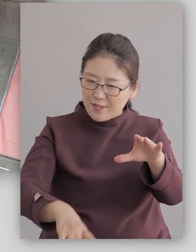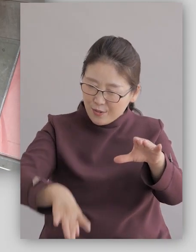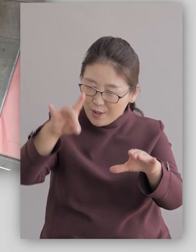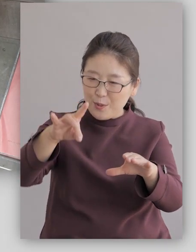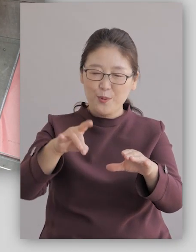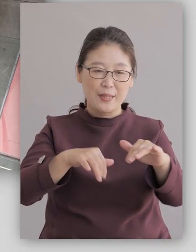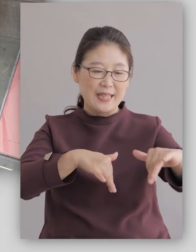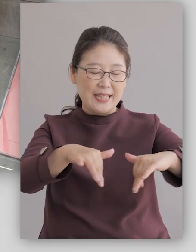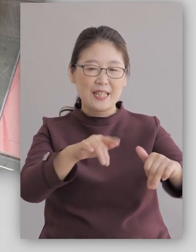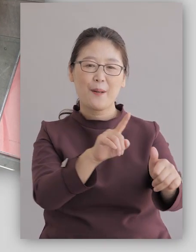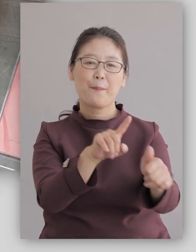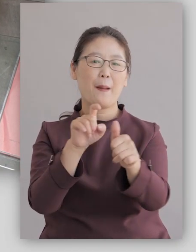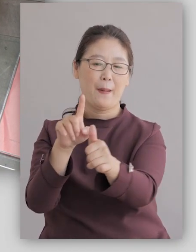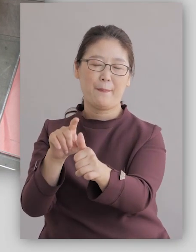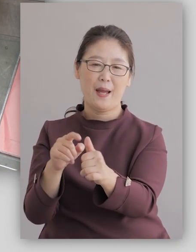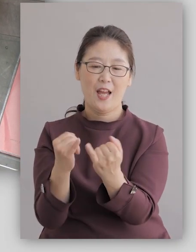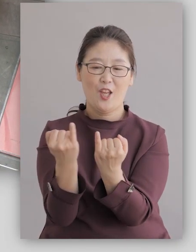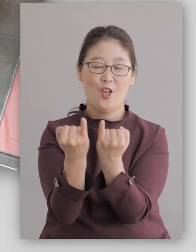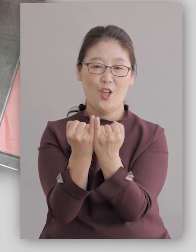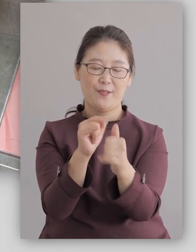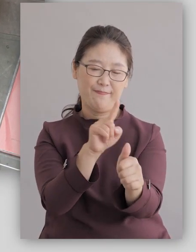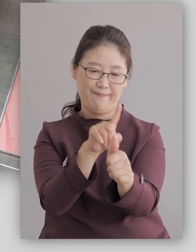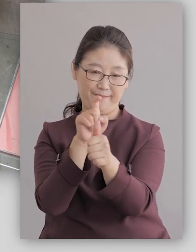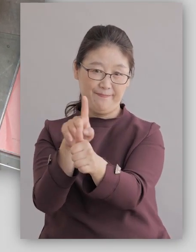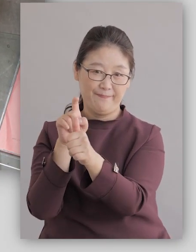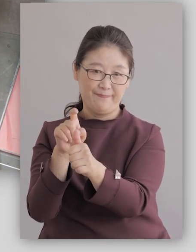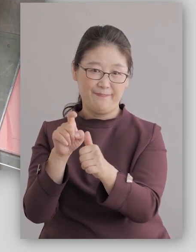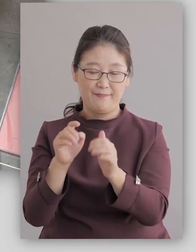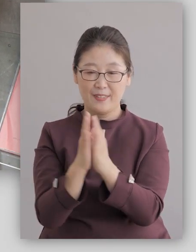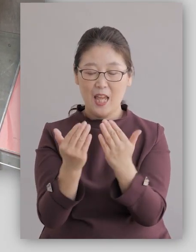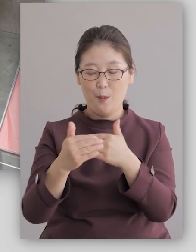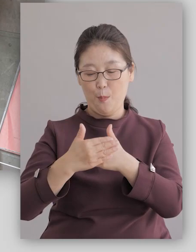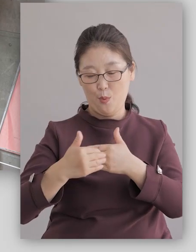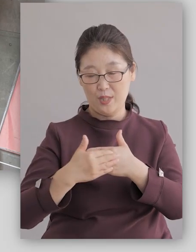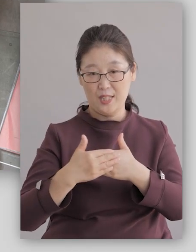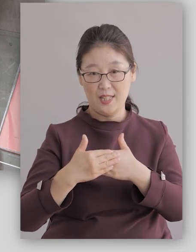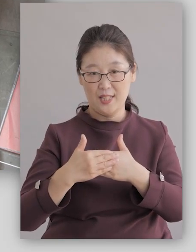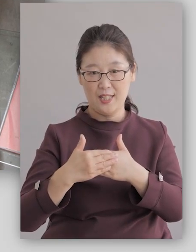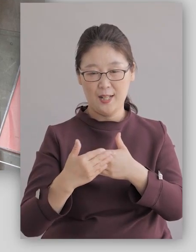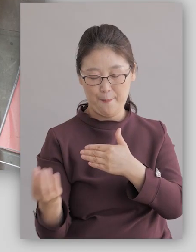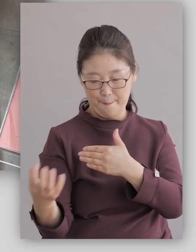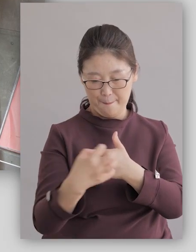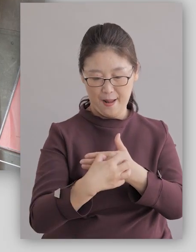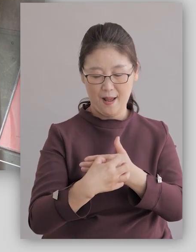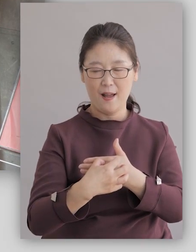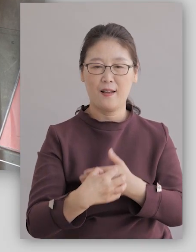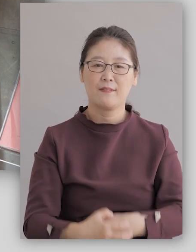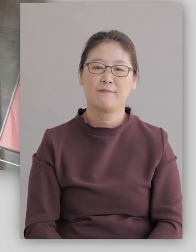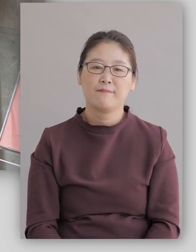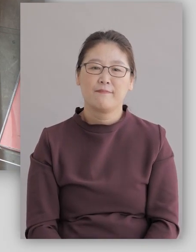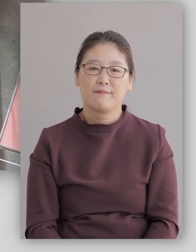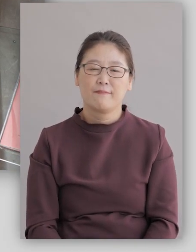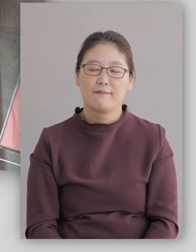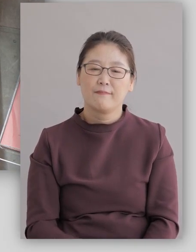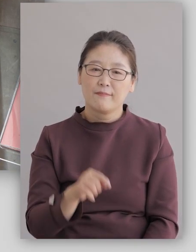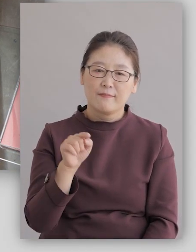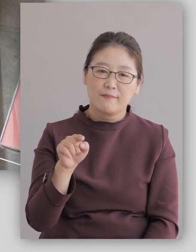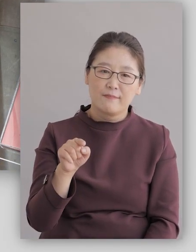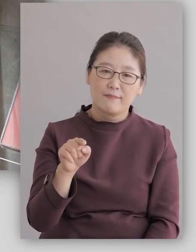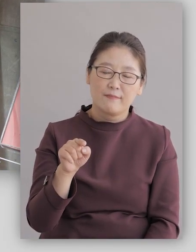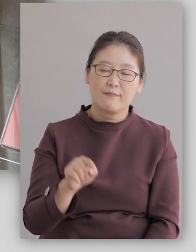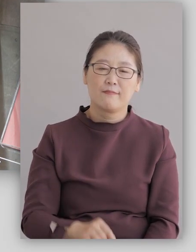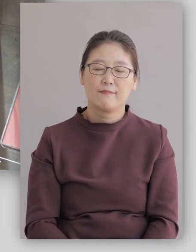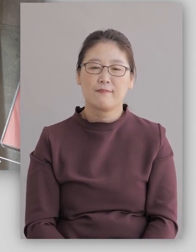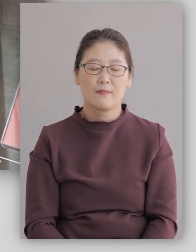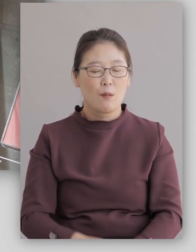캐스팅이었죠. 그 여성들을 캐스팅해서 표지하러 이렇게 썼고요. 그 다음에 이런